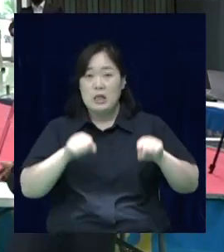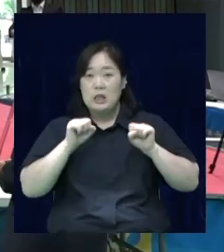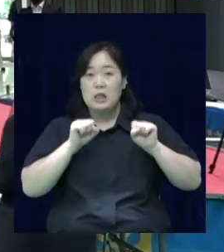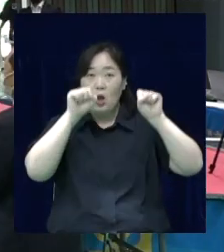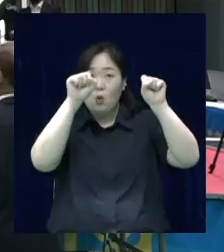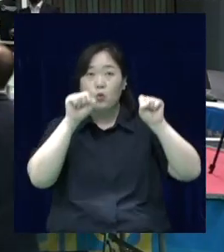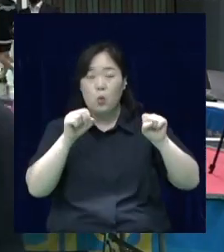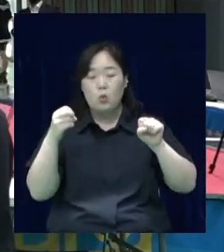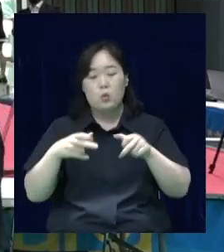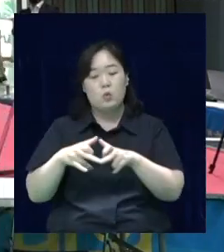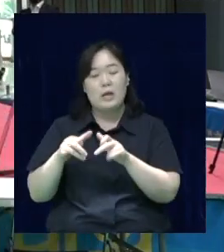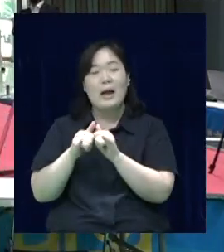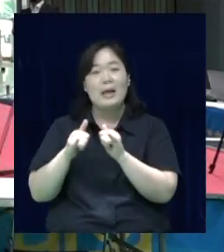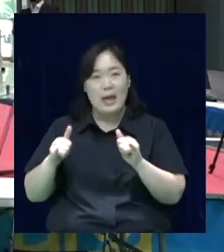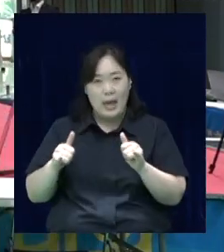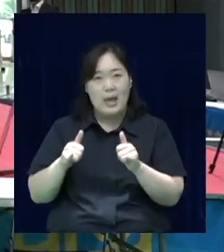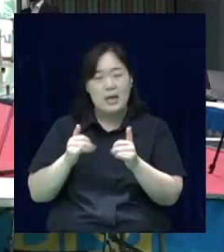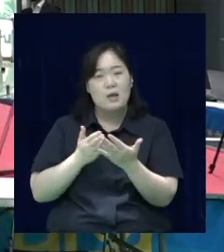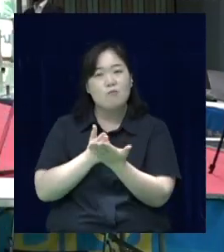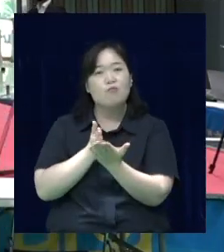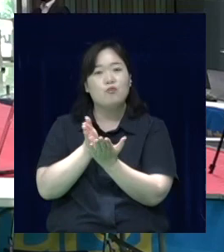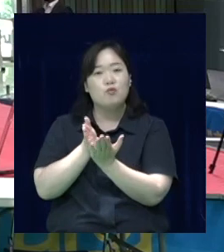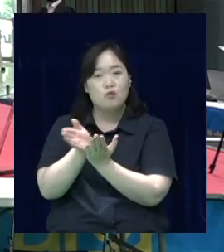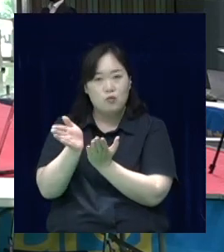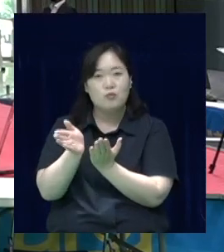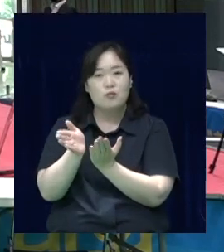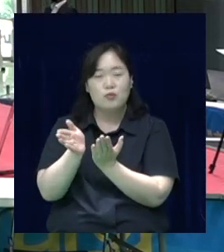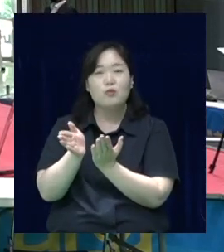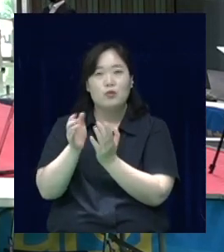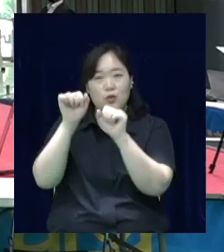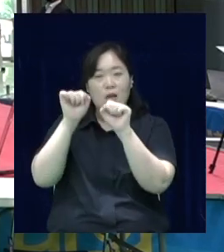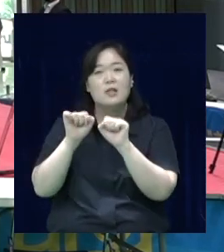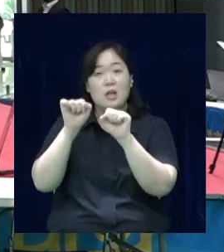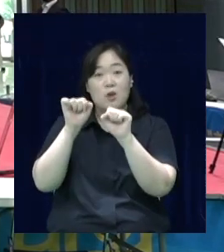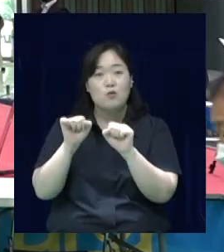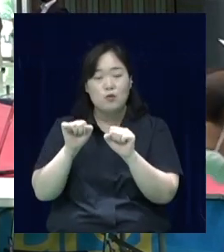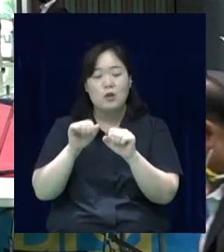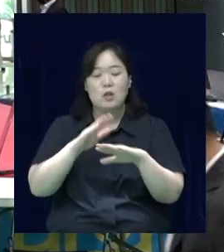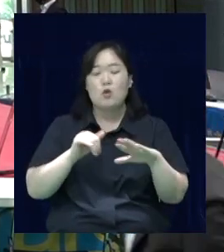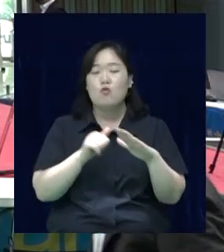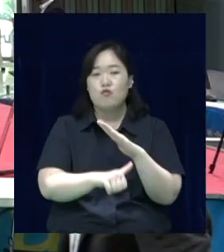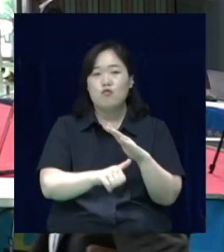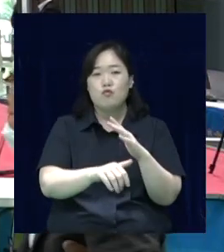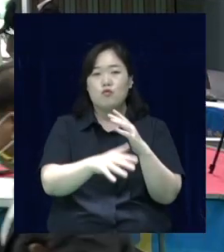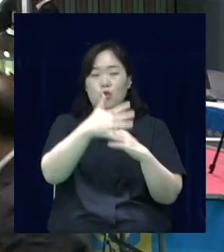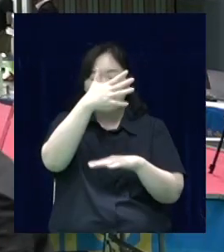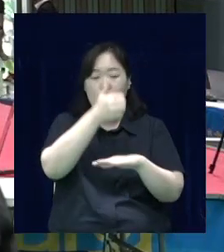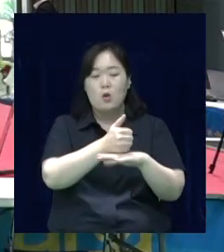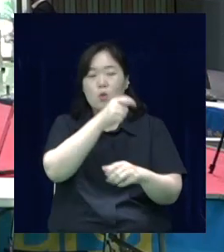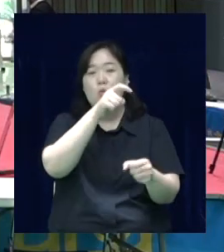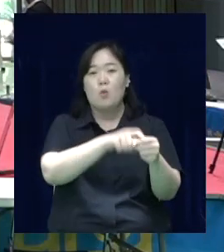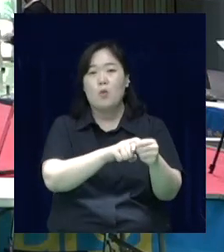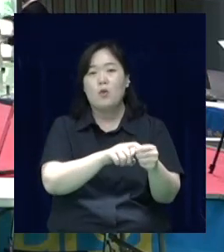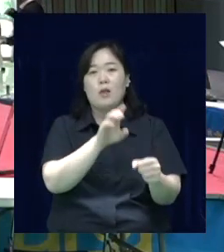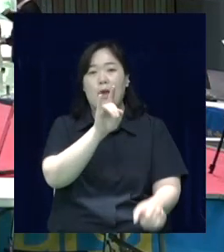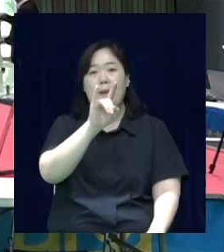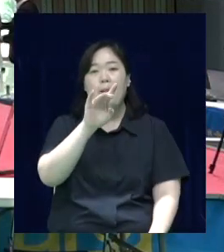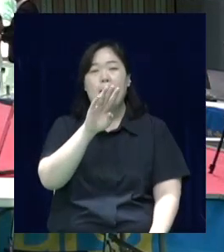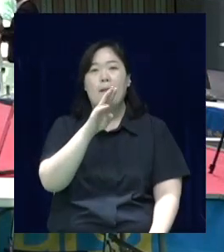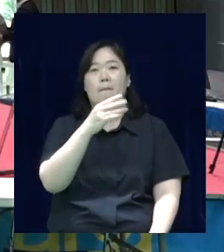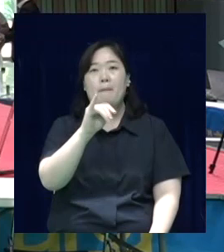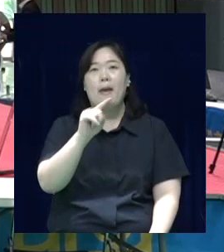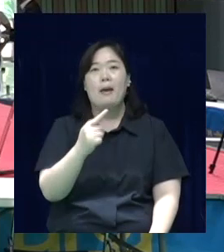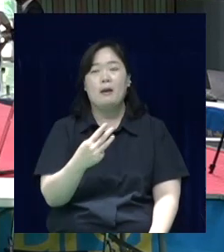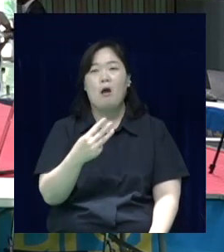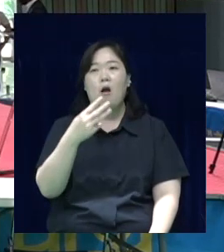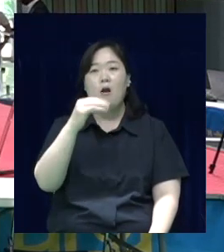부문의 경기를 또 보내드리는 이유 중 하나 또 선수들의 또 최종 목표일 수도 있을 것 같은데 패럴림픽 진출 아니겠습니까? 역시. 네, 그렇습니다. 이번에 뭐